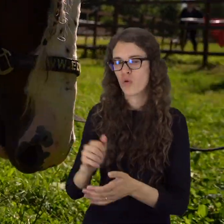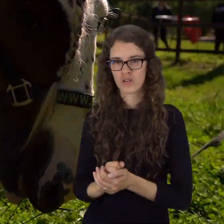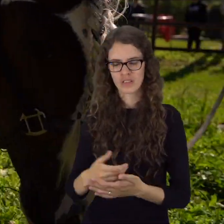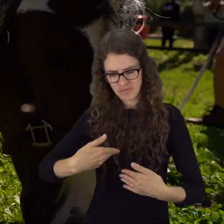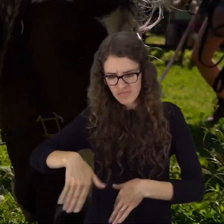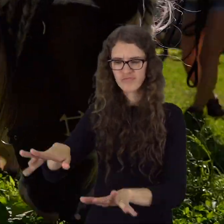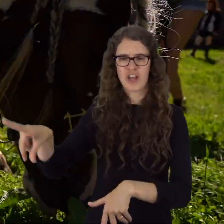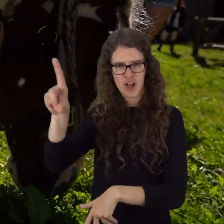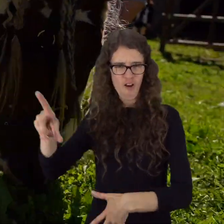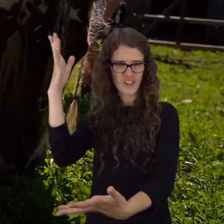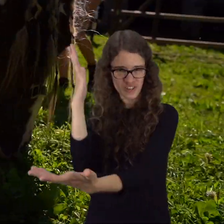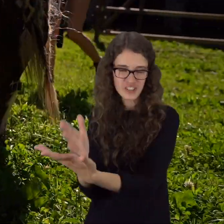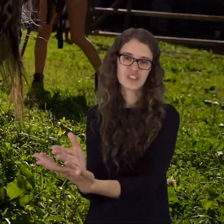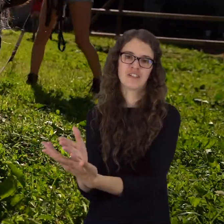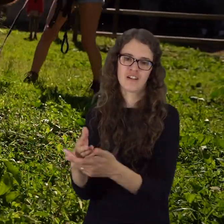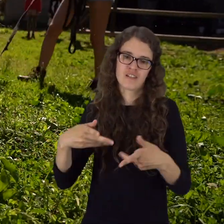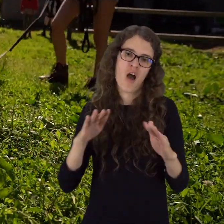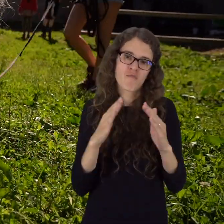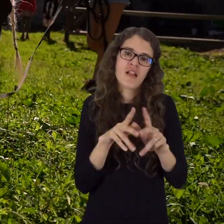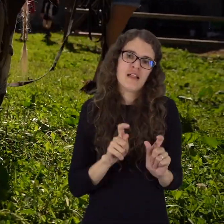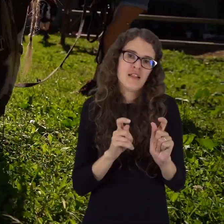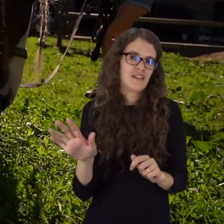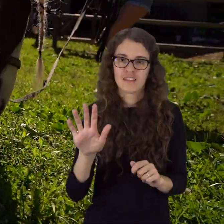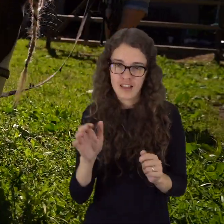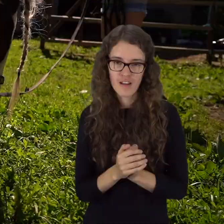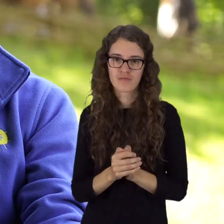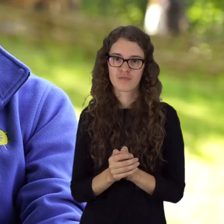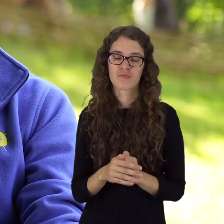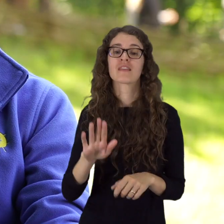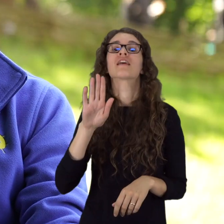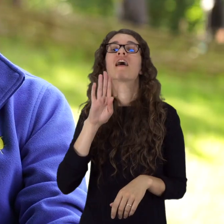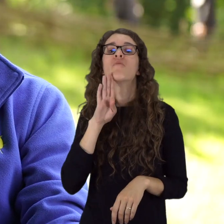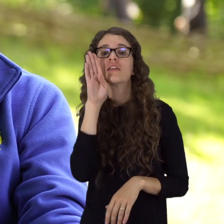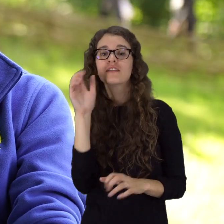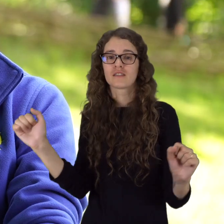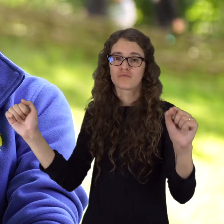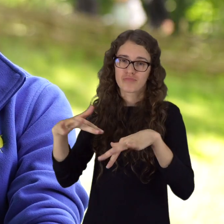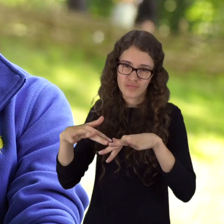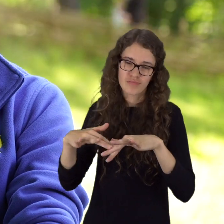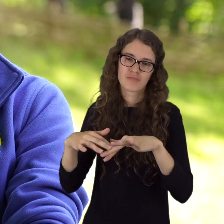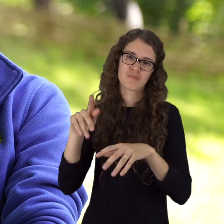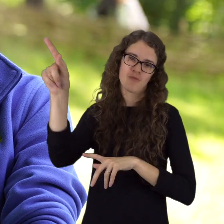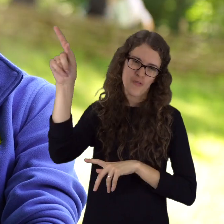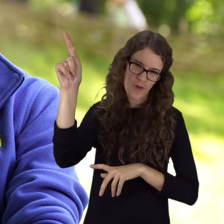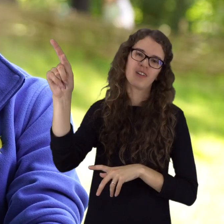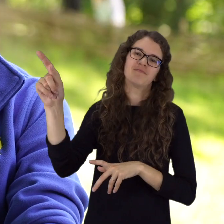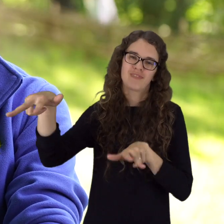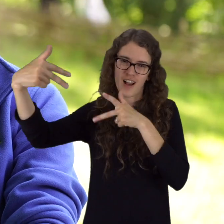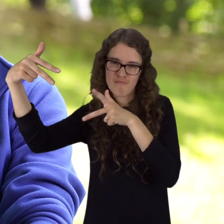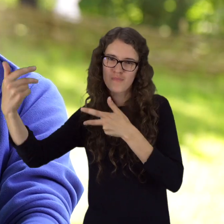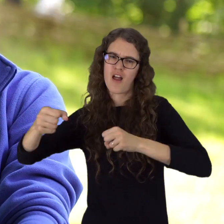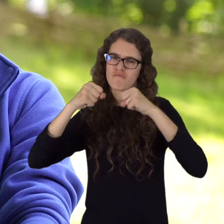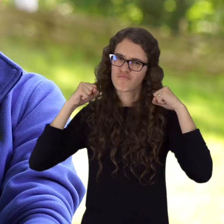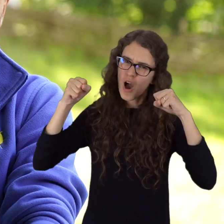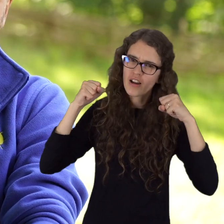vat, ėjimo į lauką, kad tas laukas yra, ir darydavom ryto ratą, po kurio darydavom mankštą darydavom lauke,